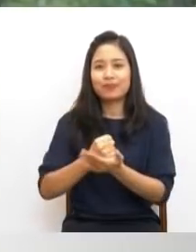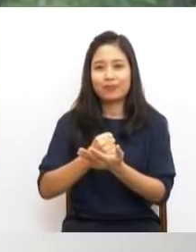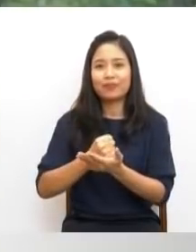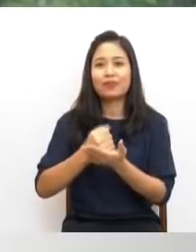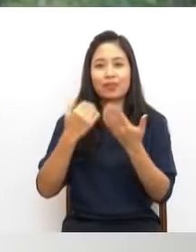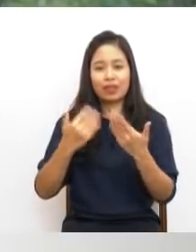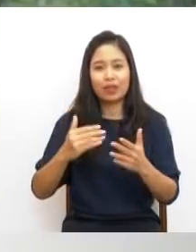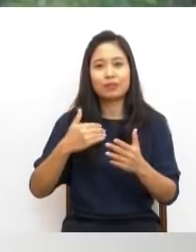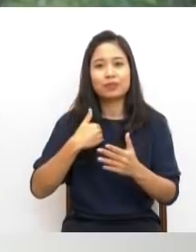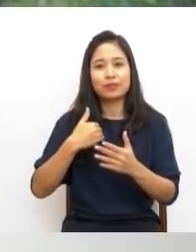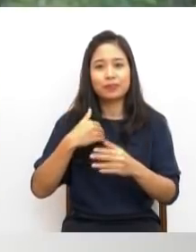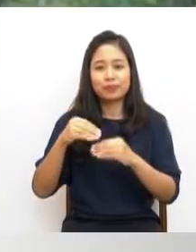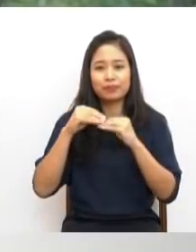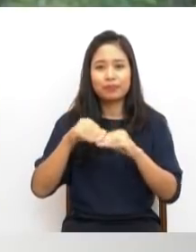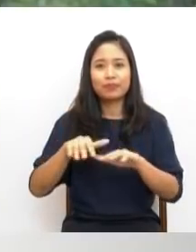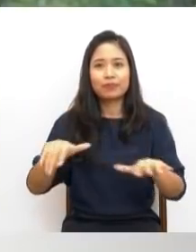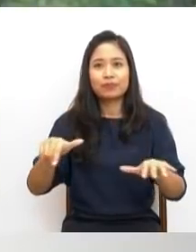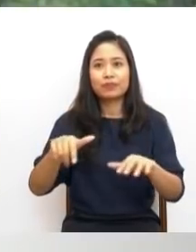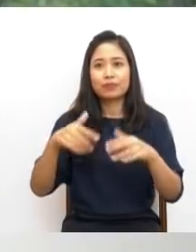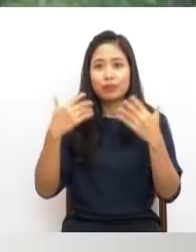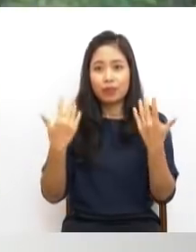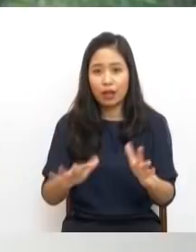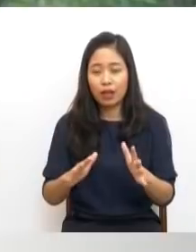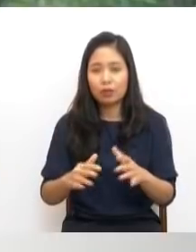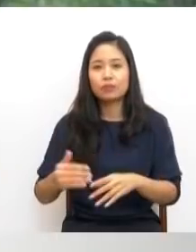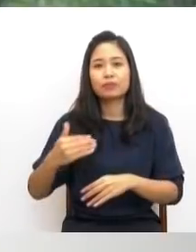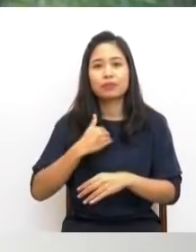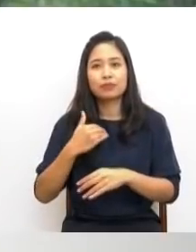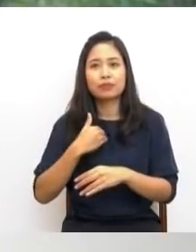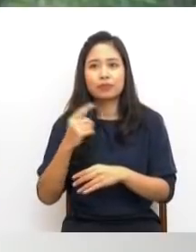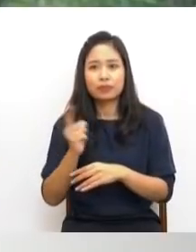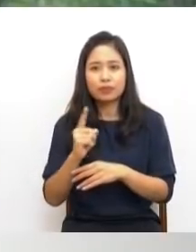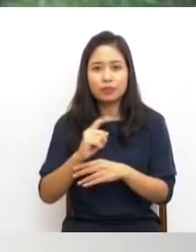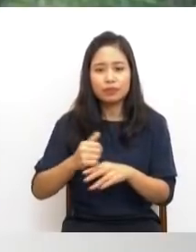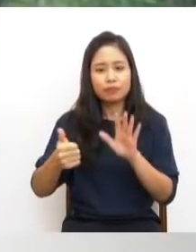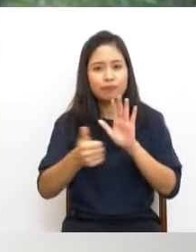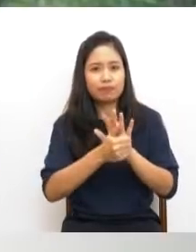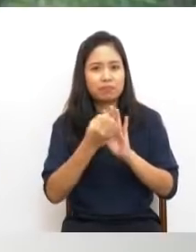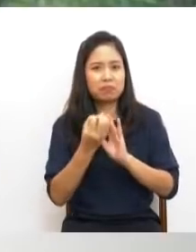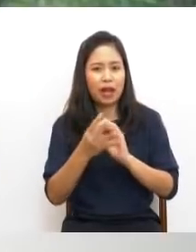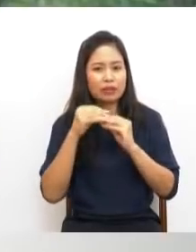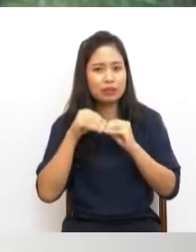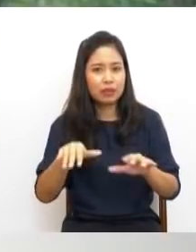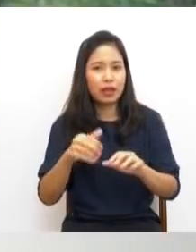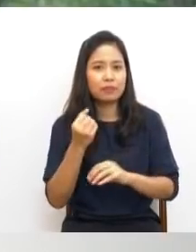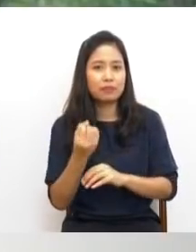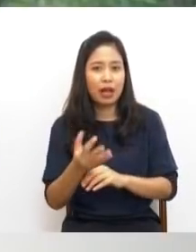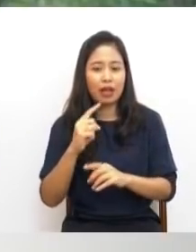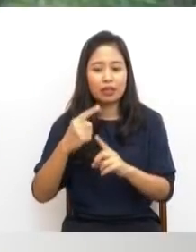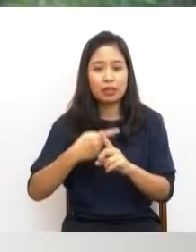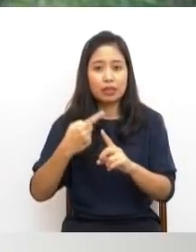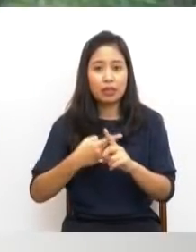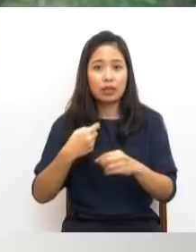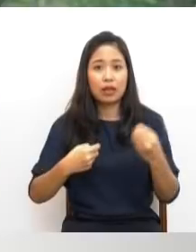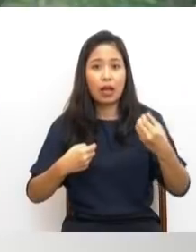คลิปของท่านที่ได้ออกอากาศในรายการของเราแล้วนะคะมียอดรับชมยอดกดไลค์กดแชร์สูงสุดในรอบเดือน5อันดับ